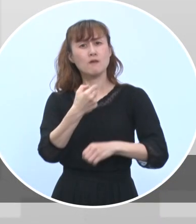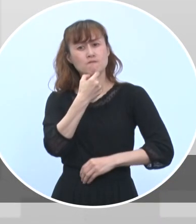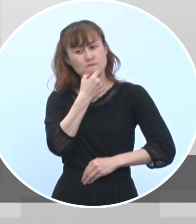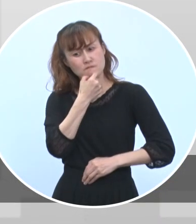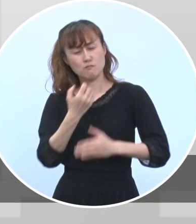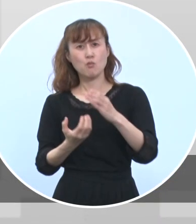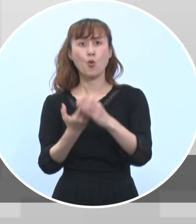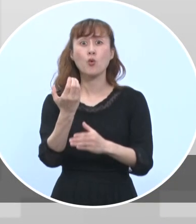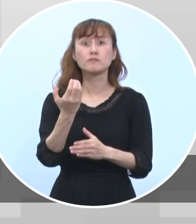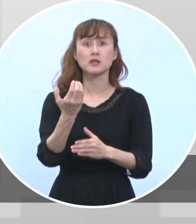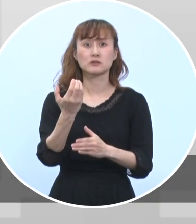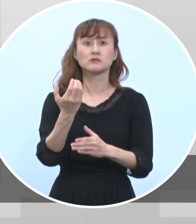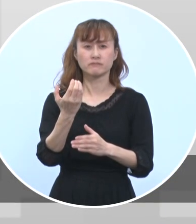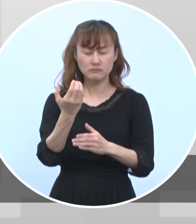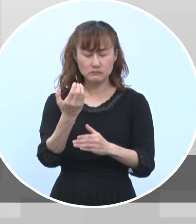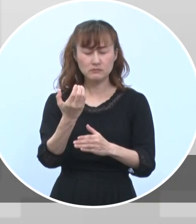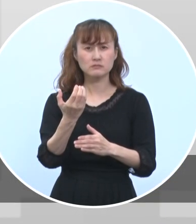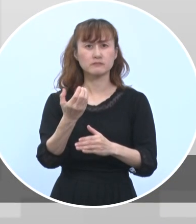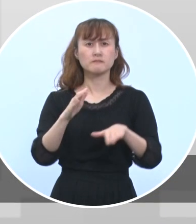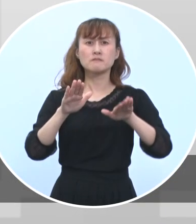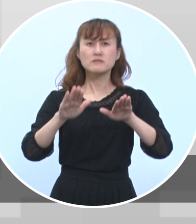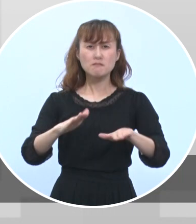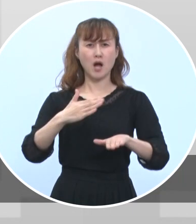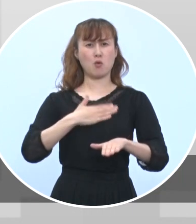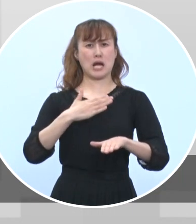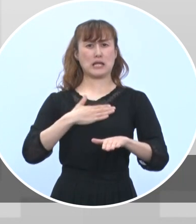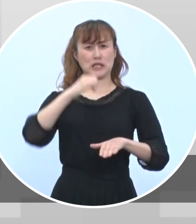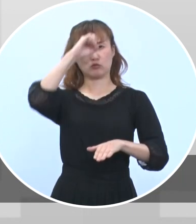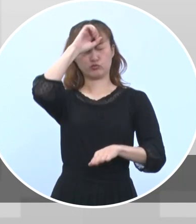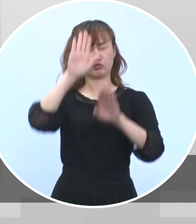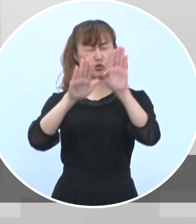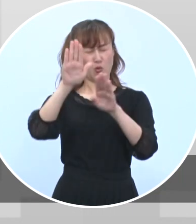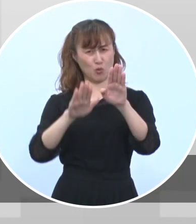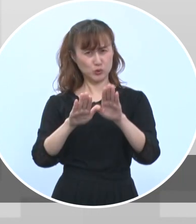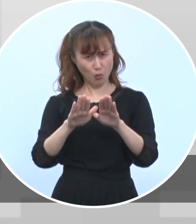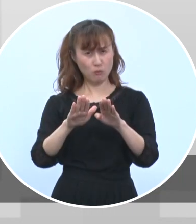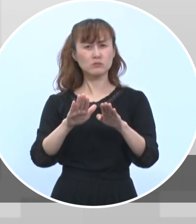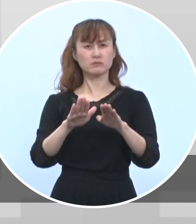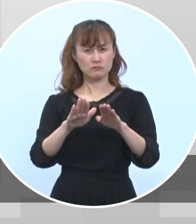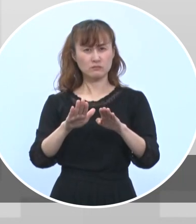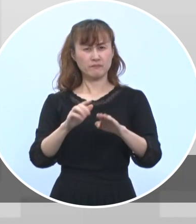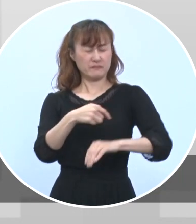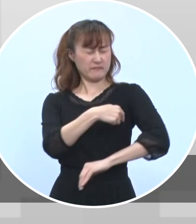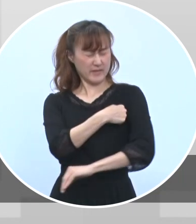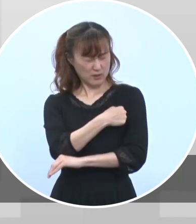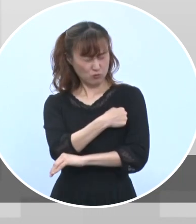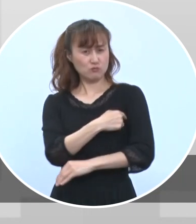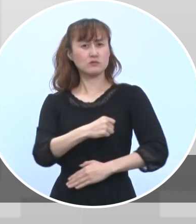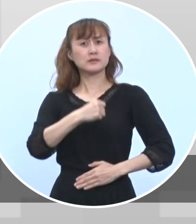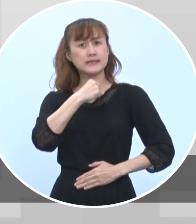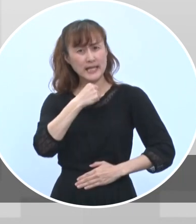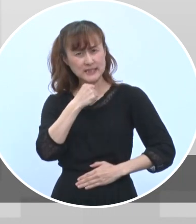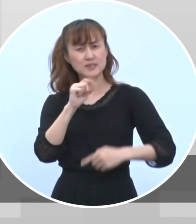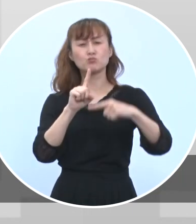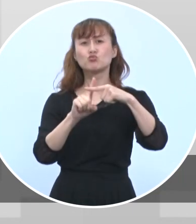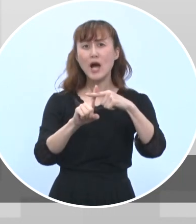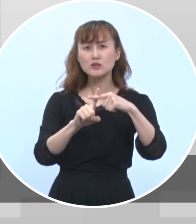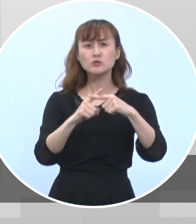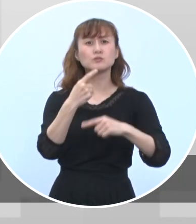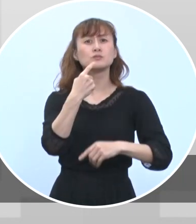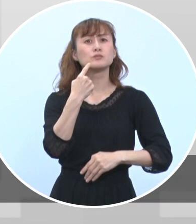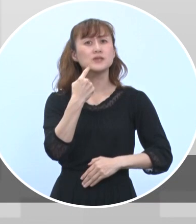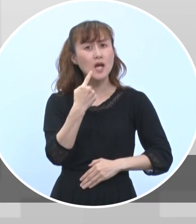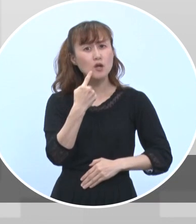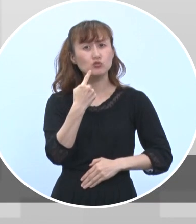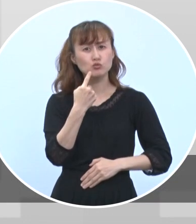現在分かっている新型コロナウイルスの症状は、発熱、咳などに加えて味覚障害や嗅